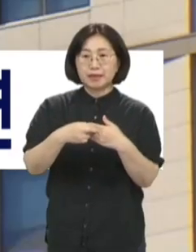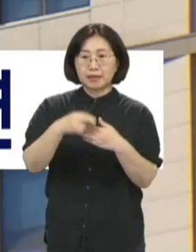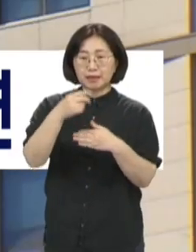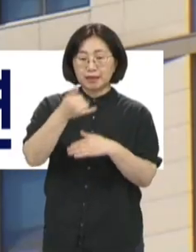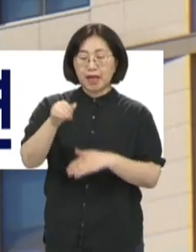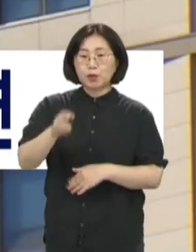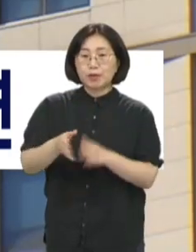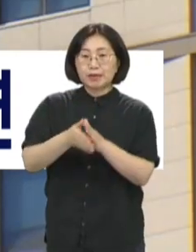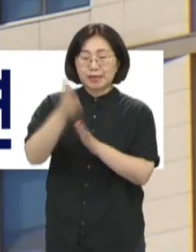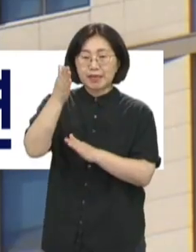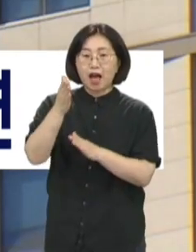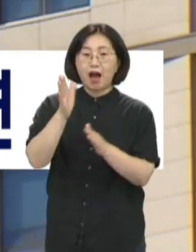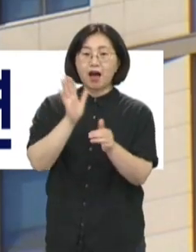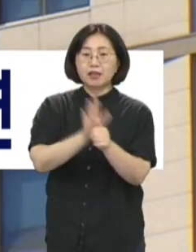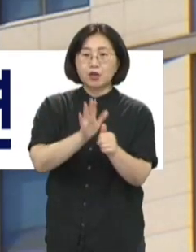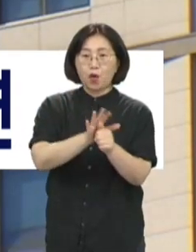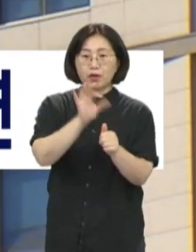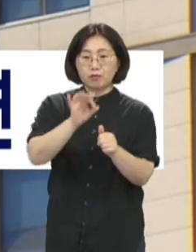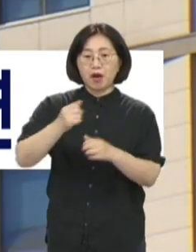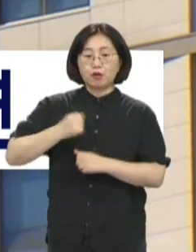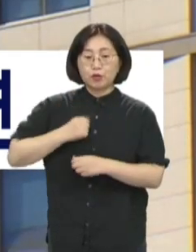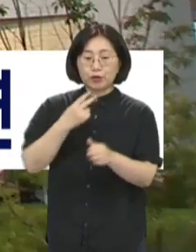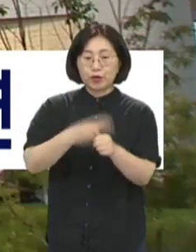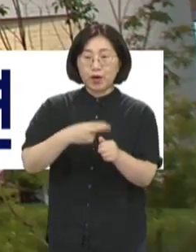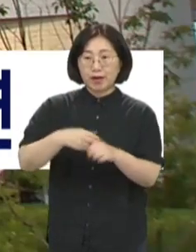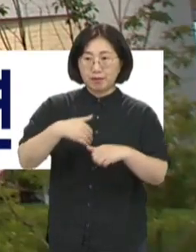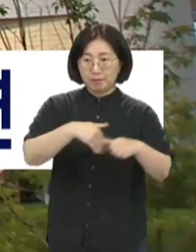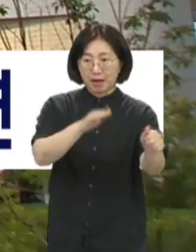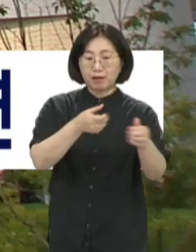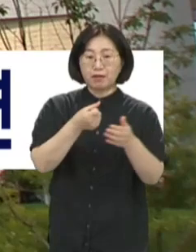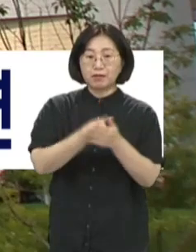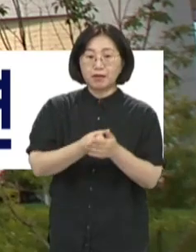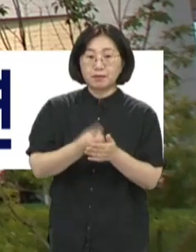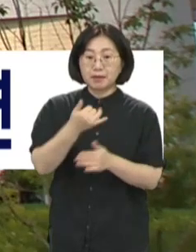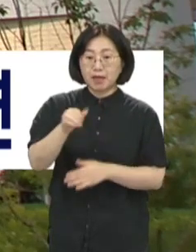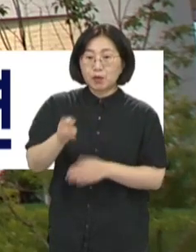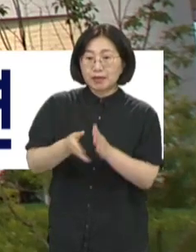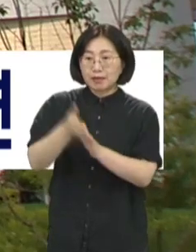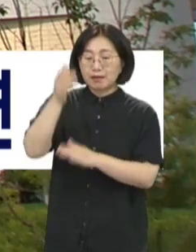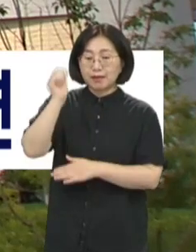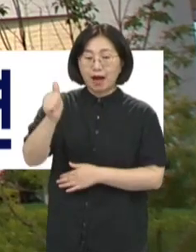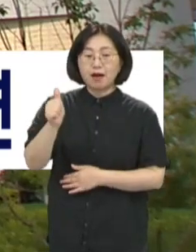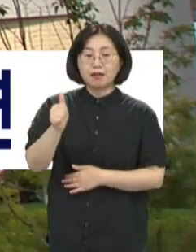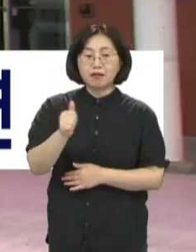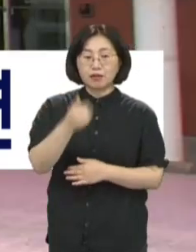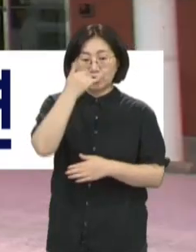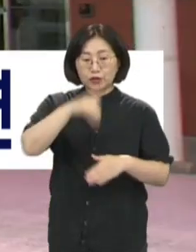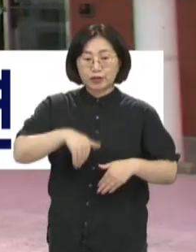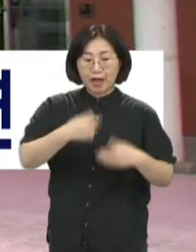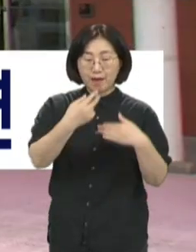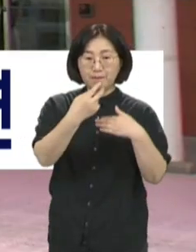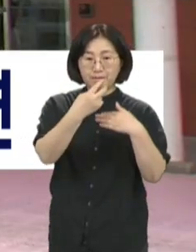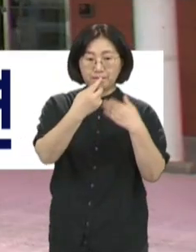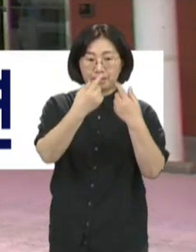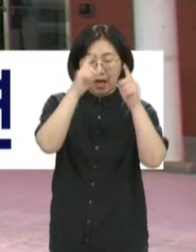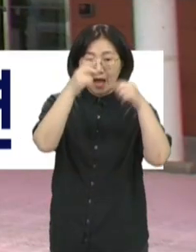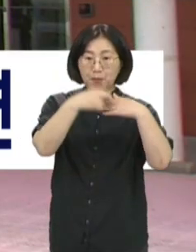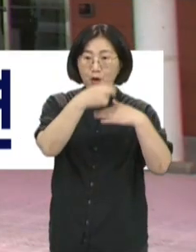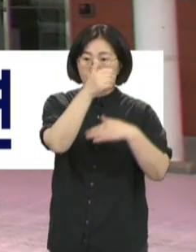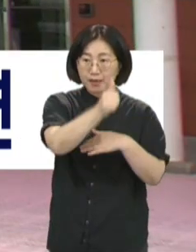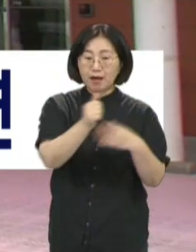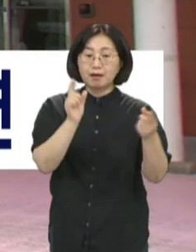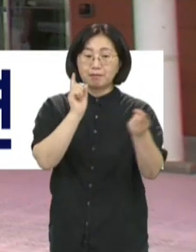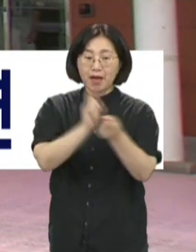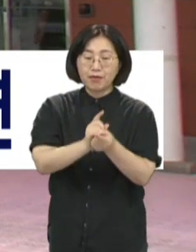원과 군의관 파견을 지원하기로 했습니다 최민호 세종 시장은 조강희 충남대 병원장과 만나 응급의료